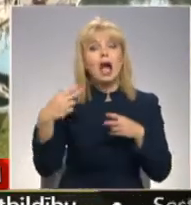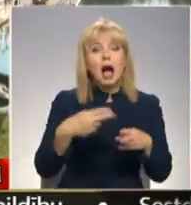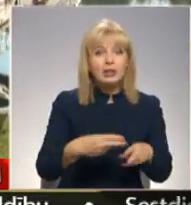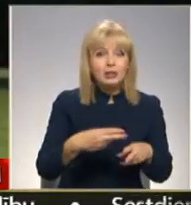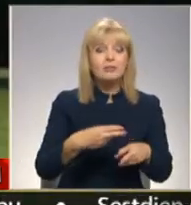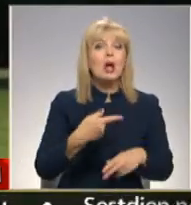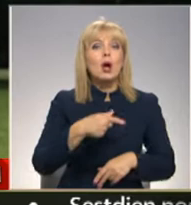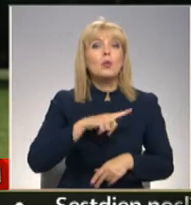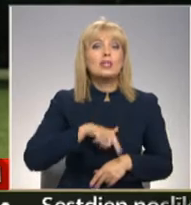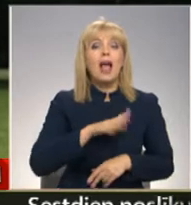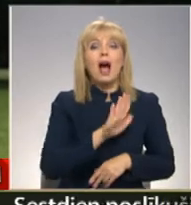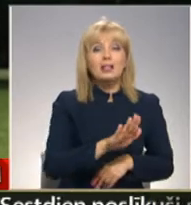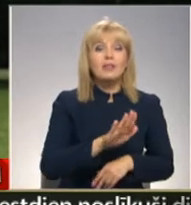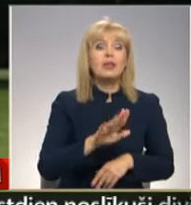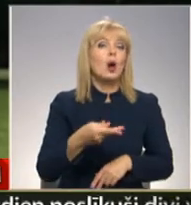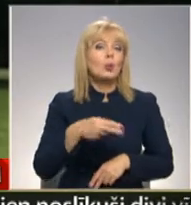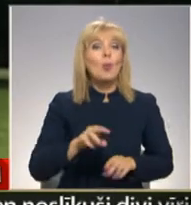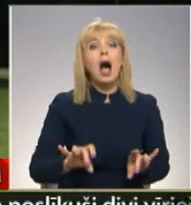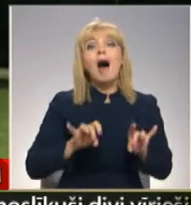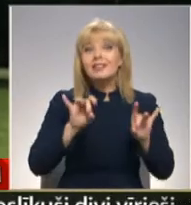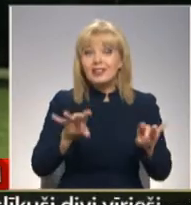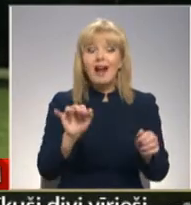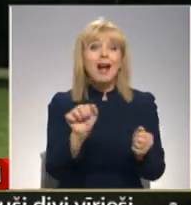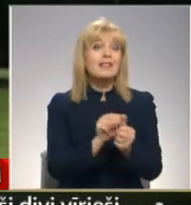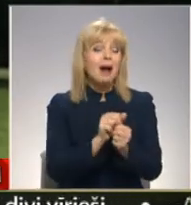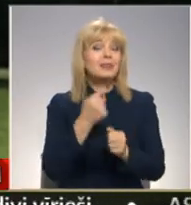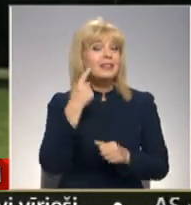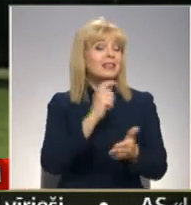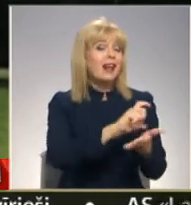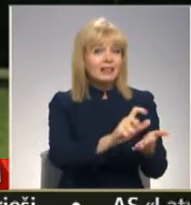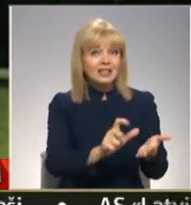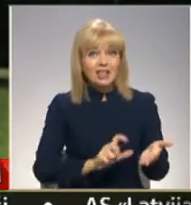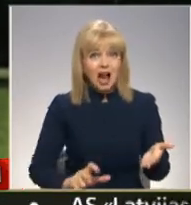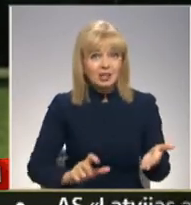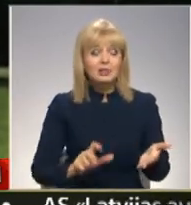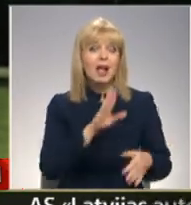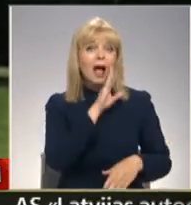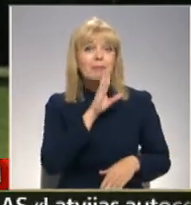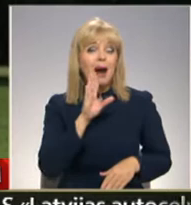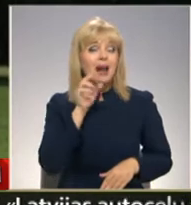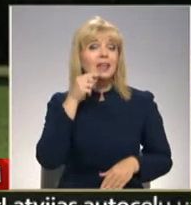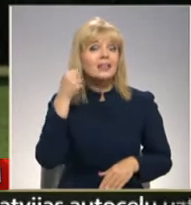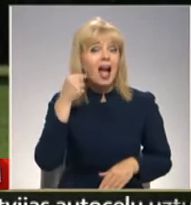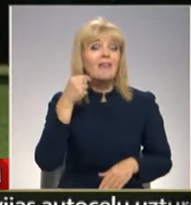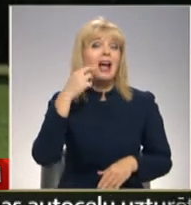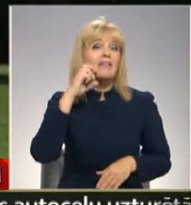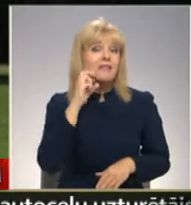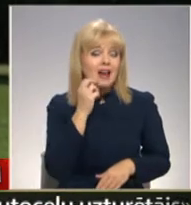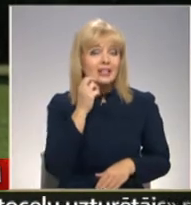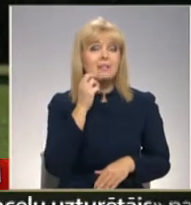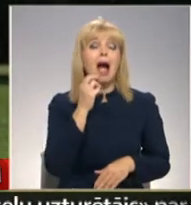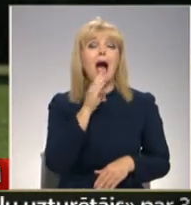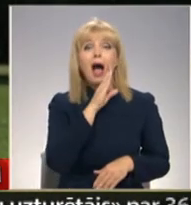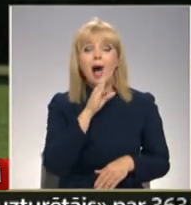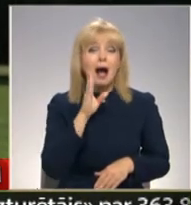Austrālijas un redzēt visu to dabu, ko vienmēr dzird dziesmās un ko mātes un tēvi un vecmātes un vectēvi